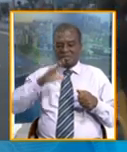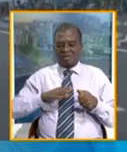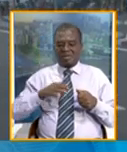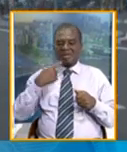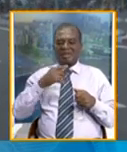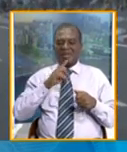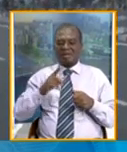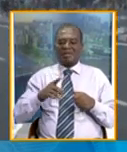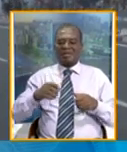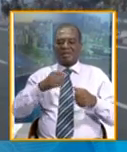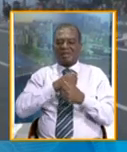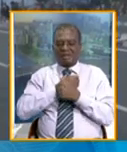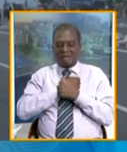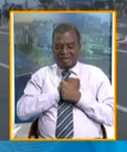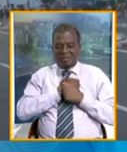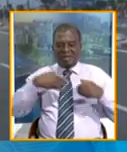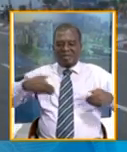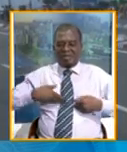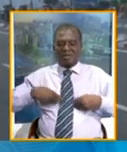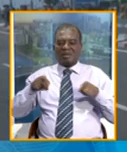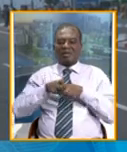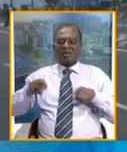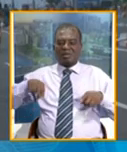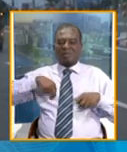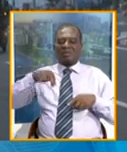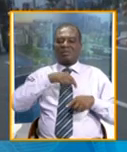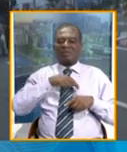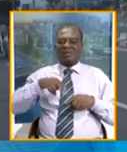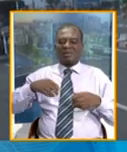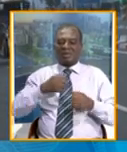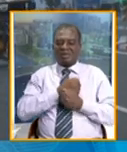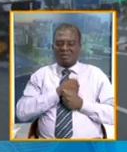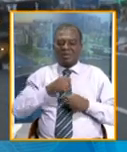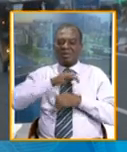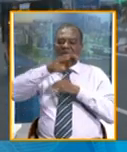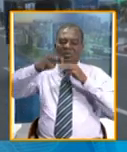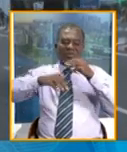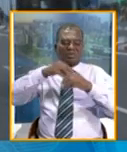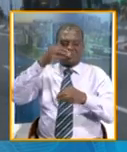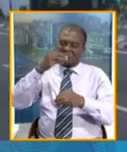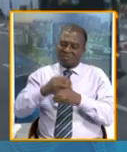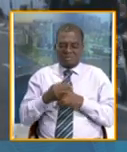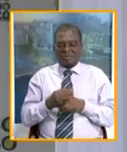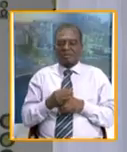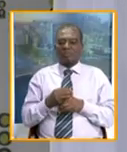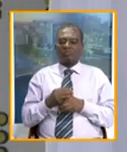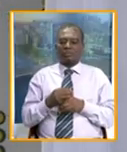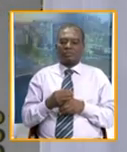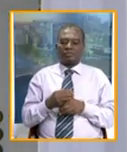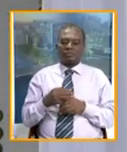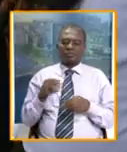monsieur qui aimait la jeunesse, comme nous, qui aimait tout le monde qui participait, il se mettait dans la peau de tout le monde.